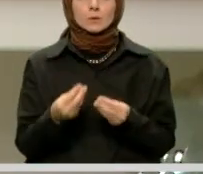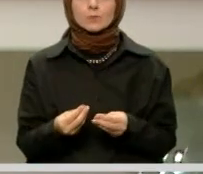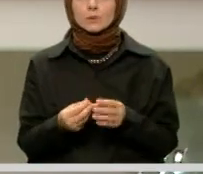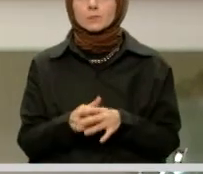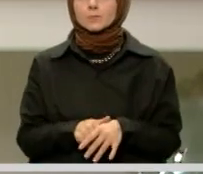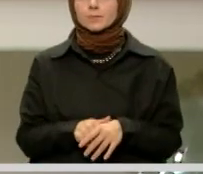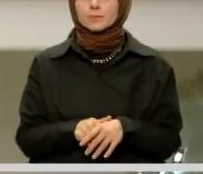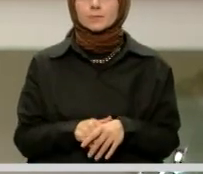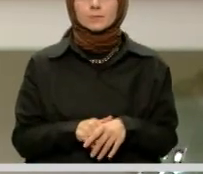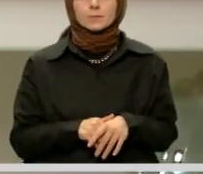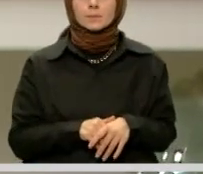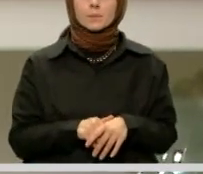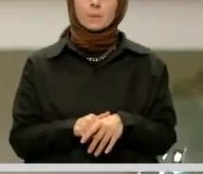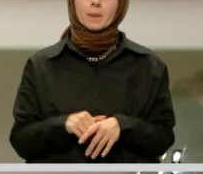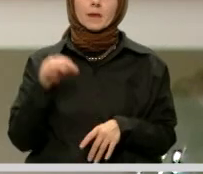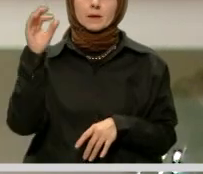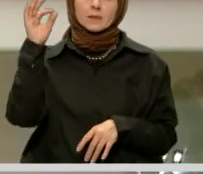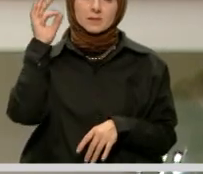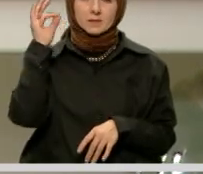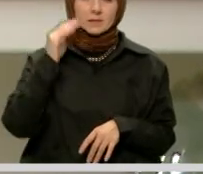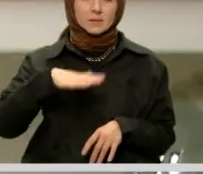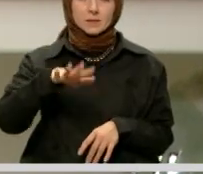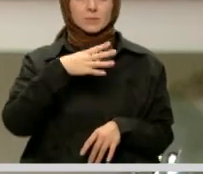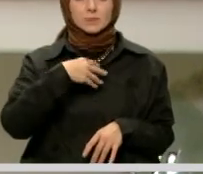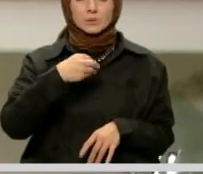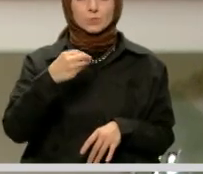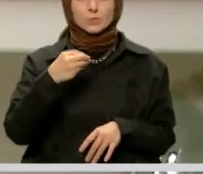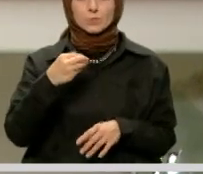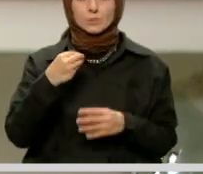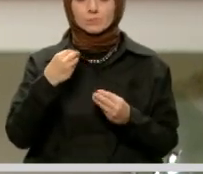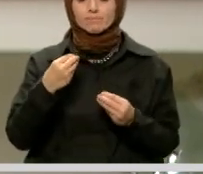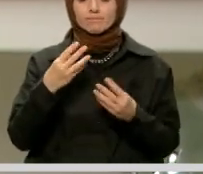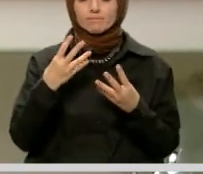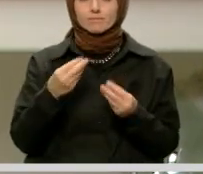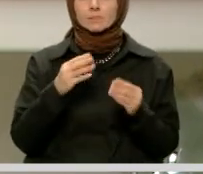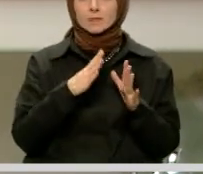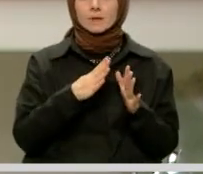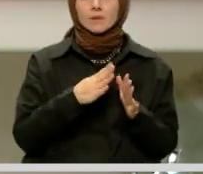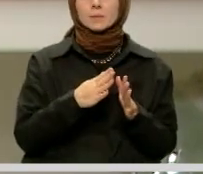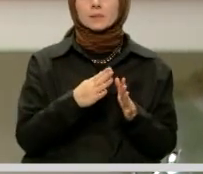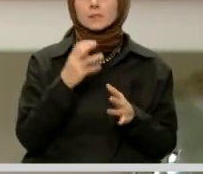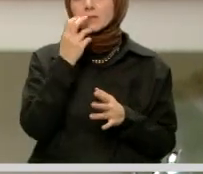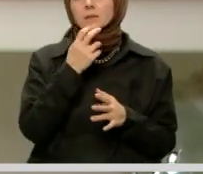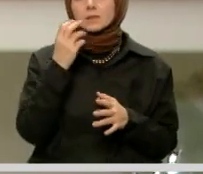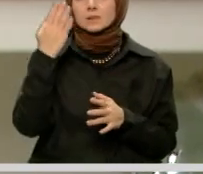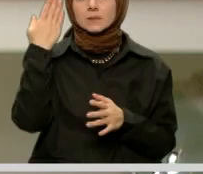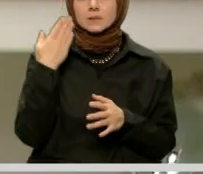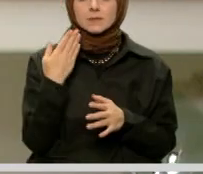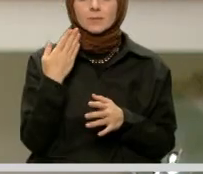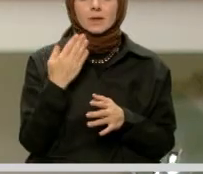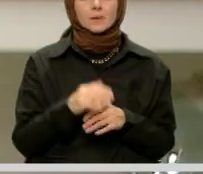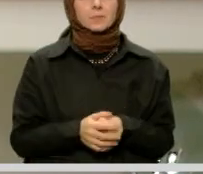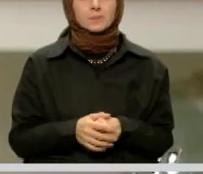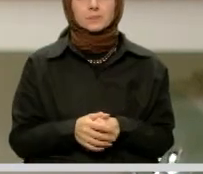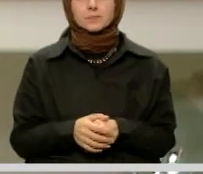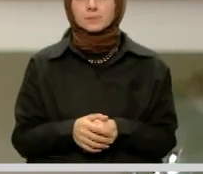hakikaten çok ama çok güzel bir şey. Dinleyince hepimiz böyle ruhu biraz daha inceliyor efendim. Devam edeceğiz yine musiki eserlerimizle. Ali Osman Alaca ve